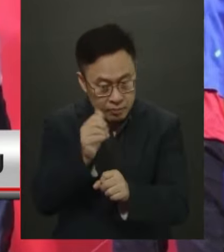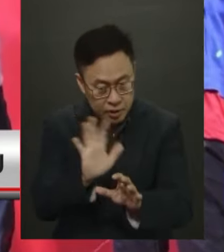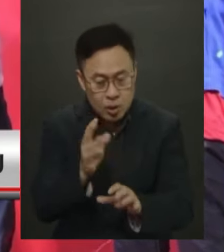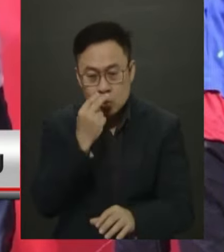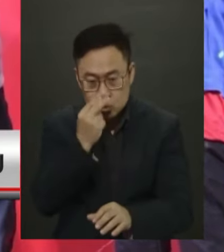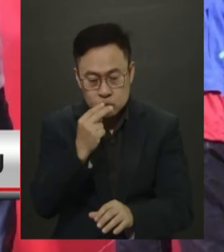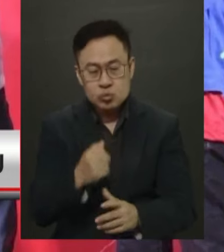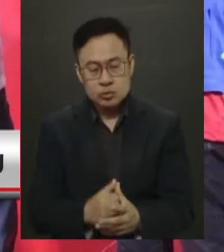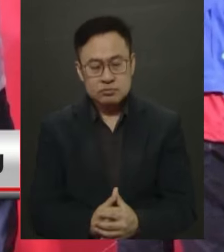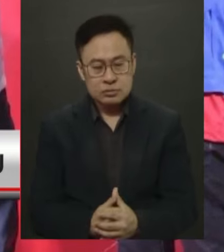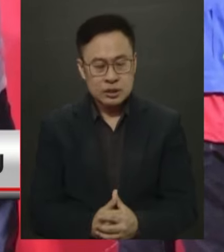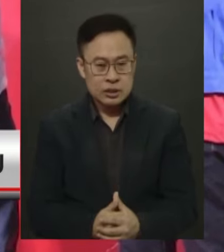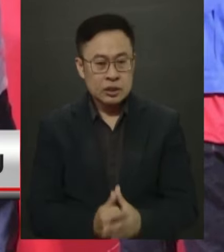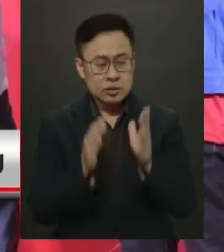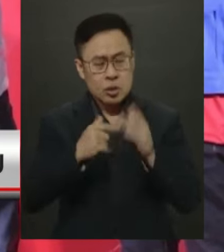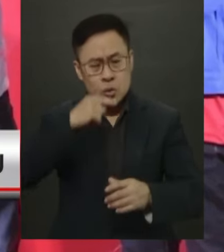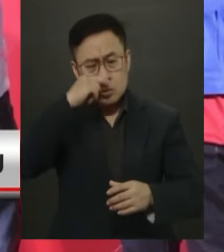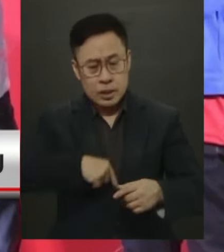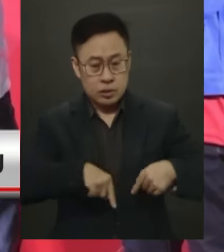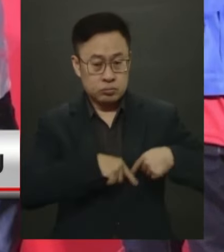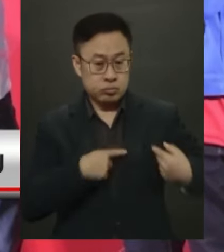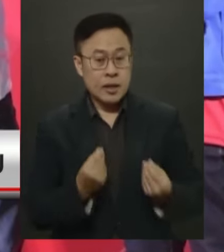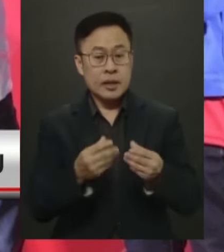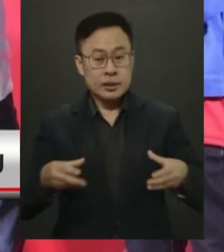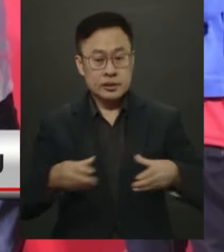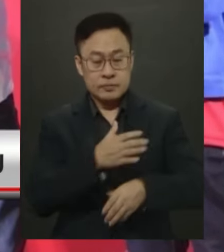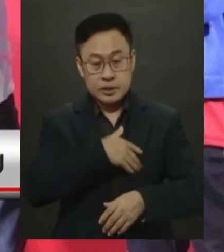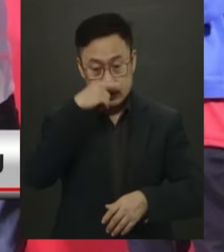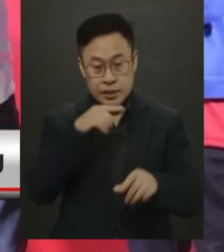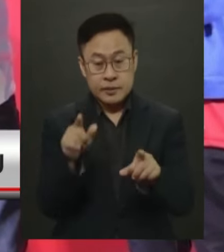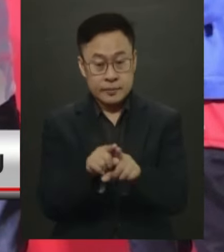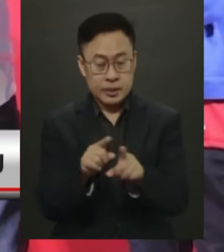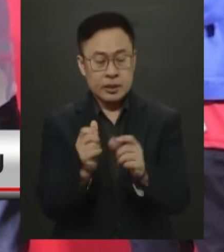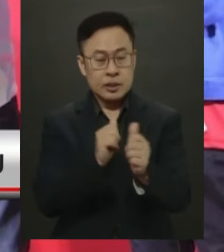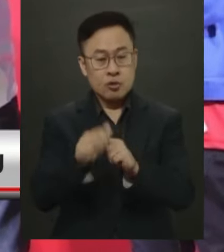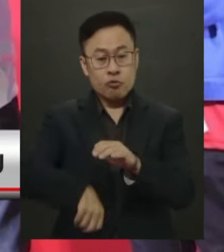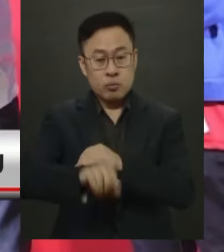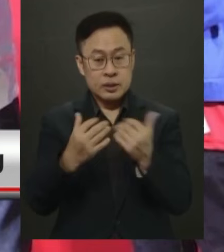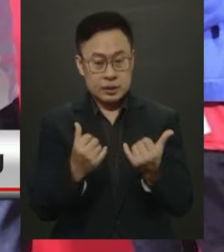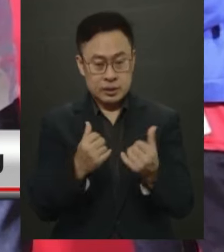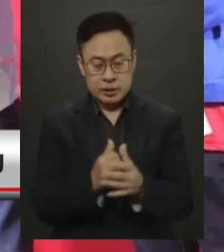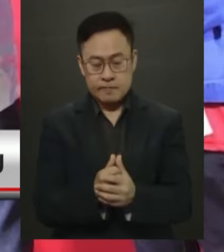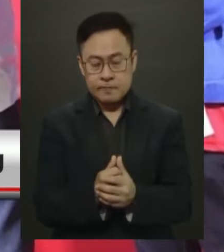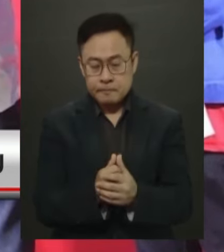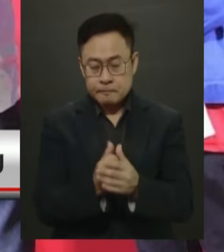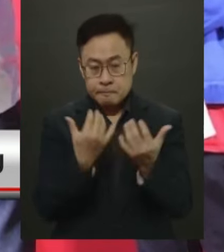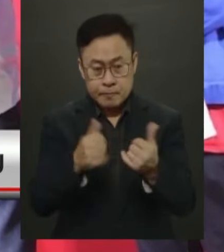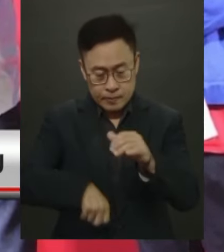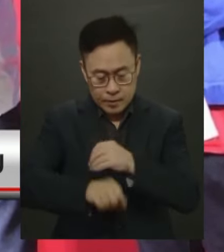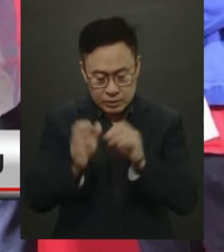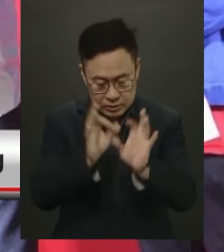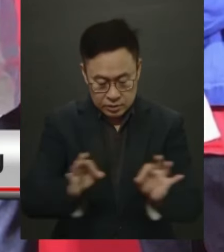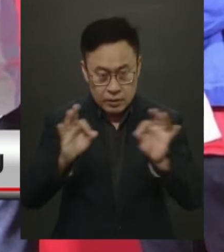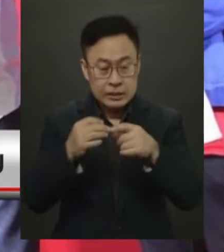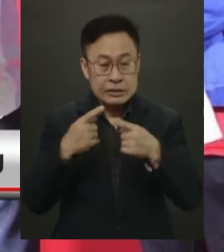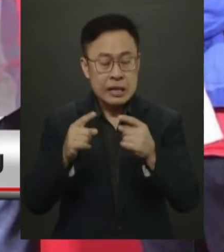กันนะแล้วก็เชื่อว่าแฟนๆชาวไทยเนี่ยก็เนี่ยแหละรอติดตามให้กำลังใจกันด้วย นะแต่ว่าทัวร์นาเมนต์นี้เนี่ยก็เป็นหนึ่งในทัวร์นาเมนต์ที่